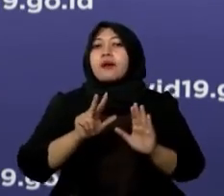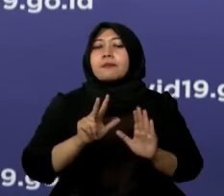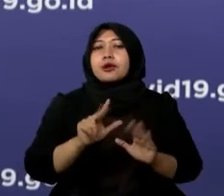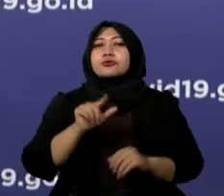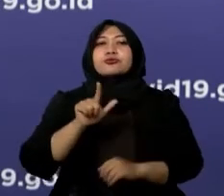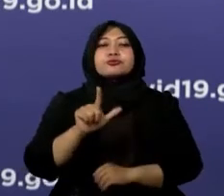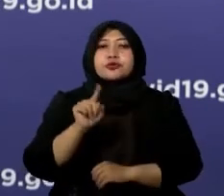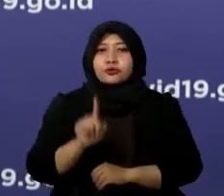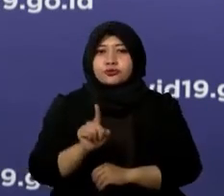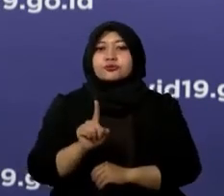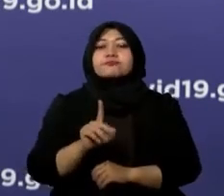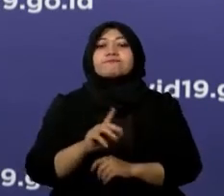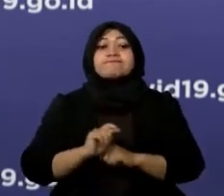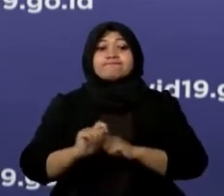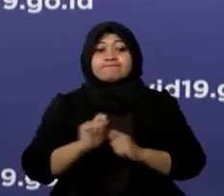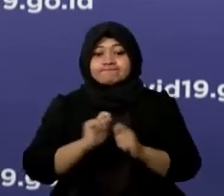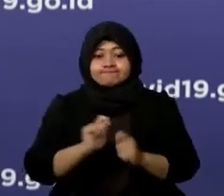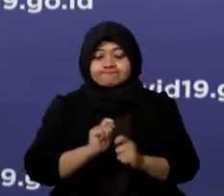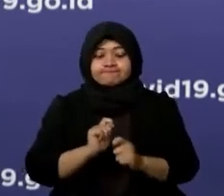spesimen.